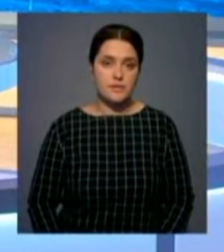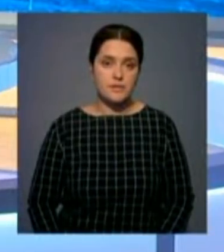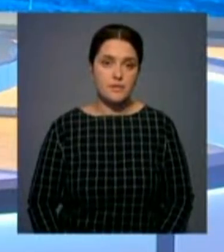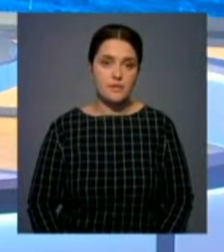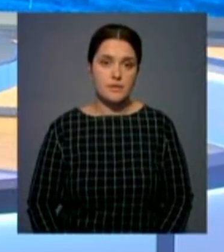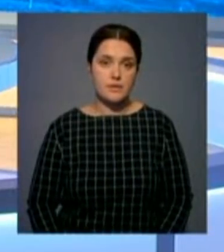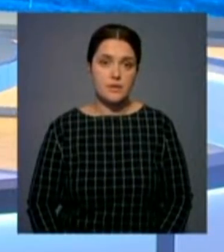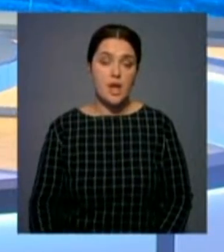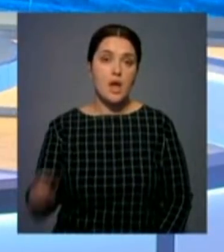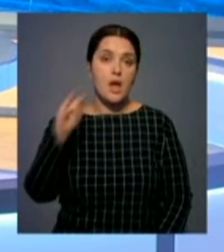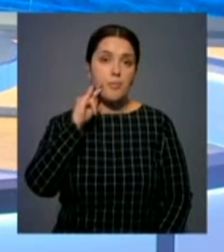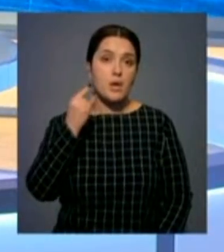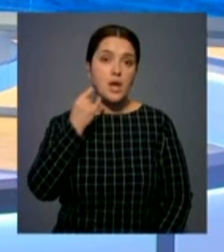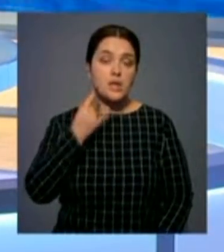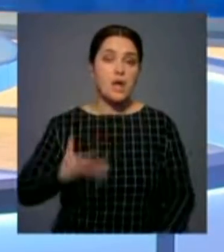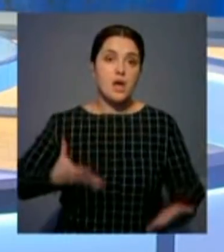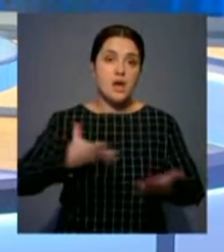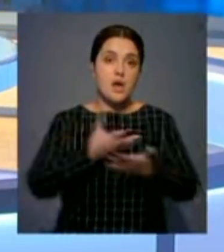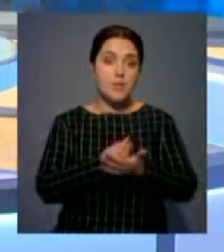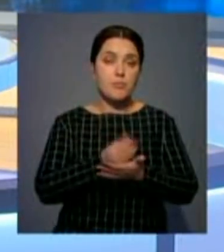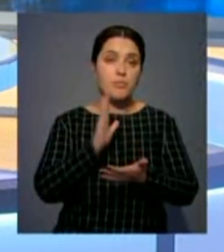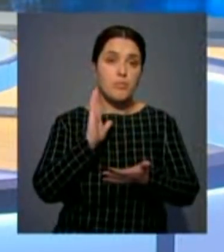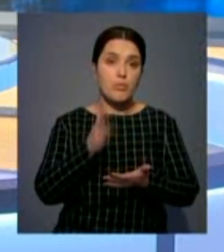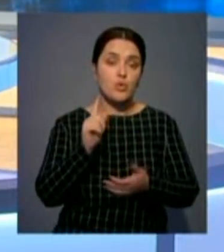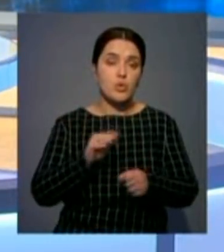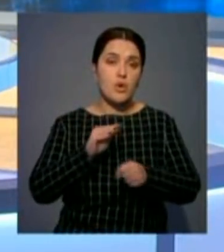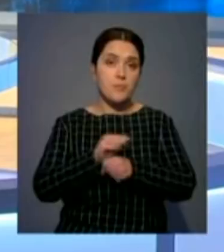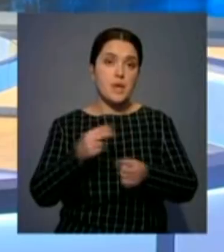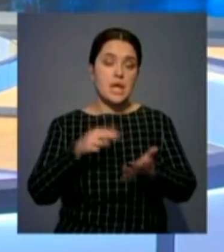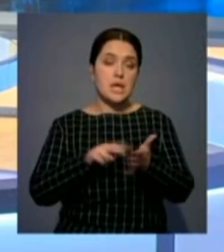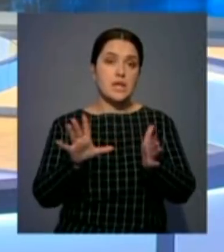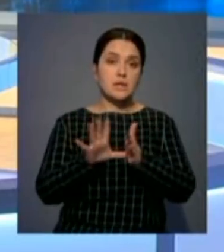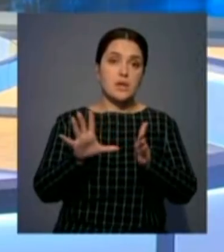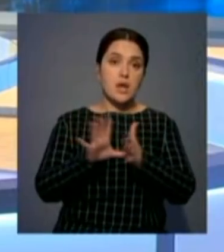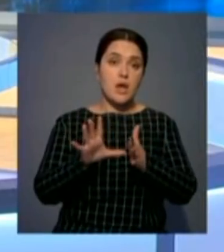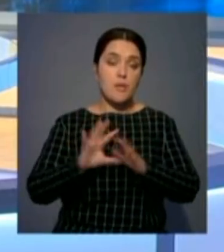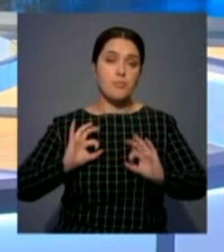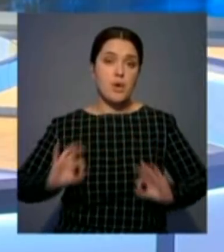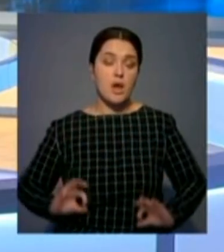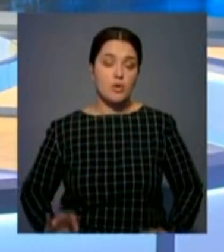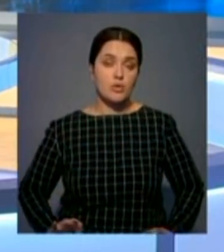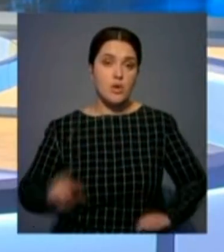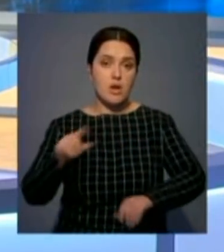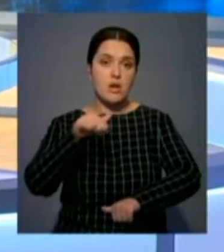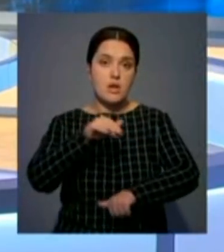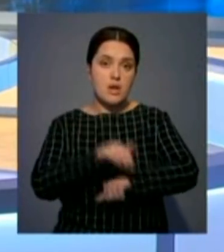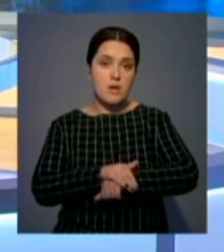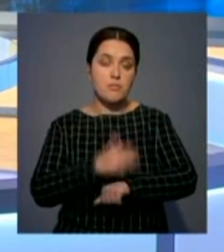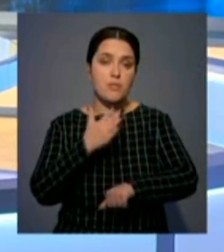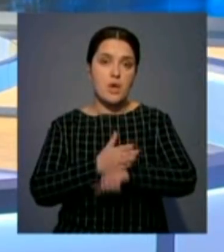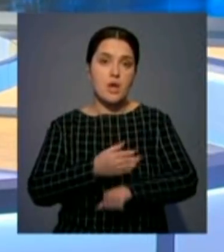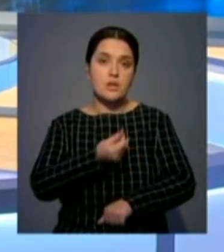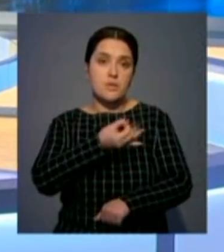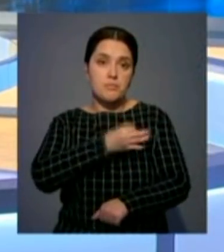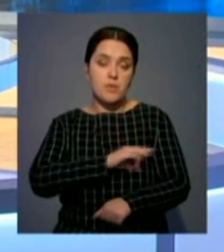В Павлодаре компенсируют завышенные тарифы на электричество. Прокурорская проверка показала сверхприбыль монополиста в размере 2